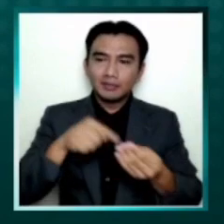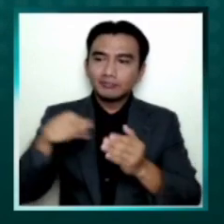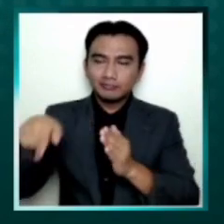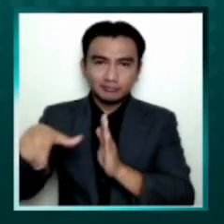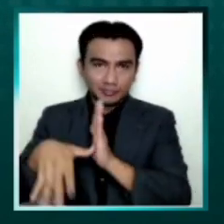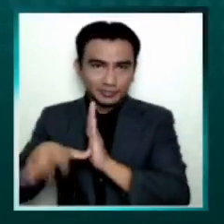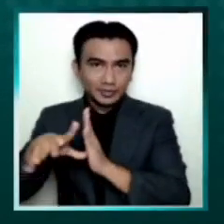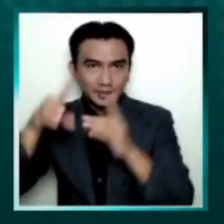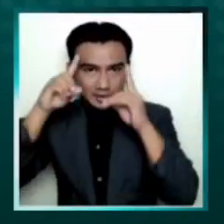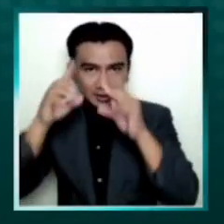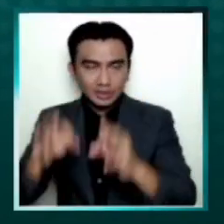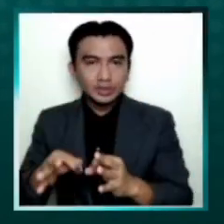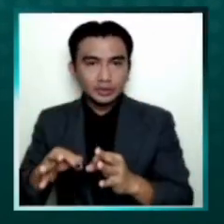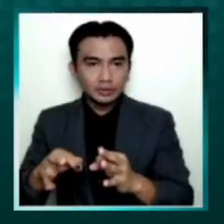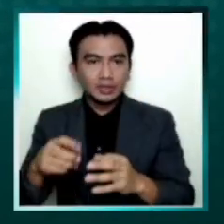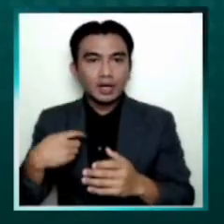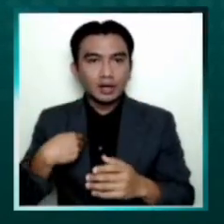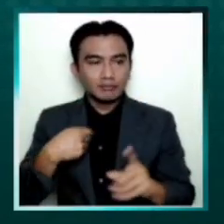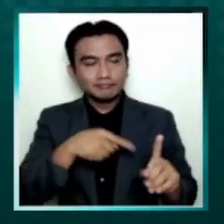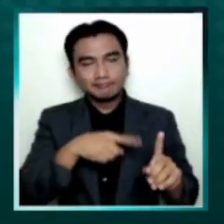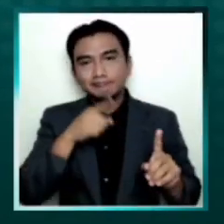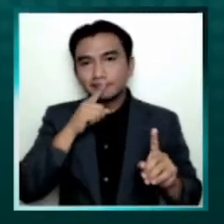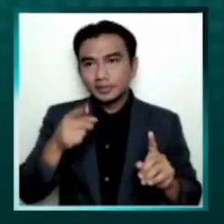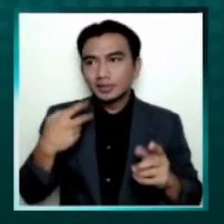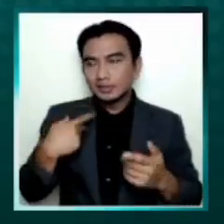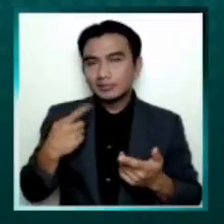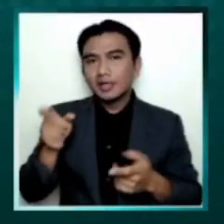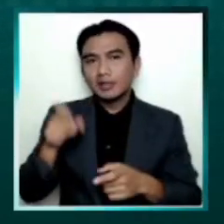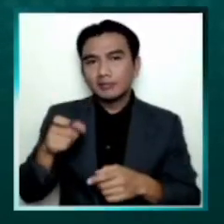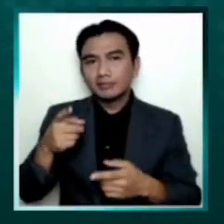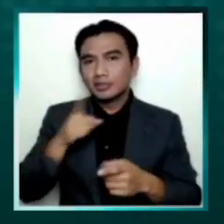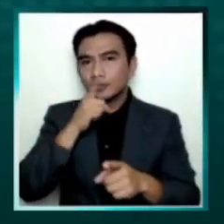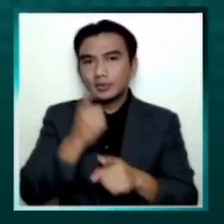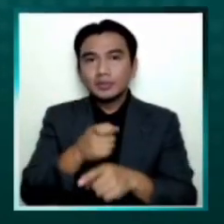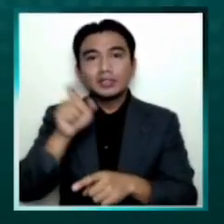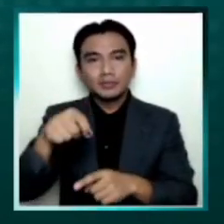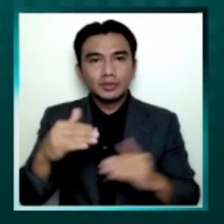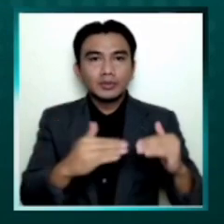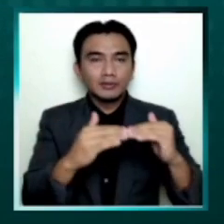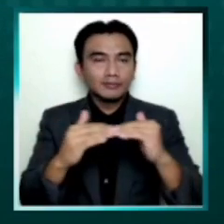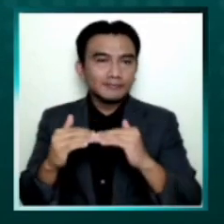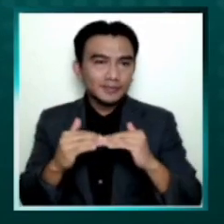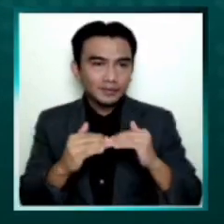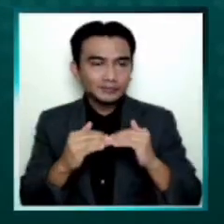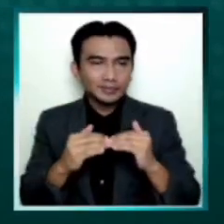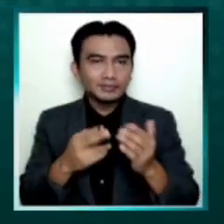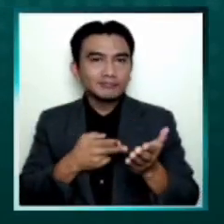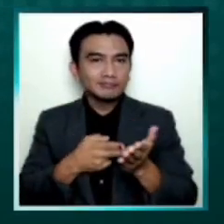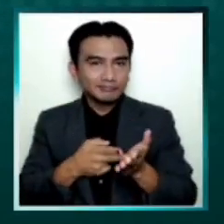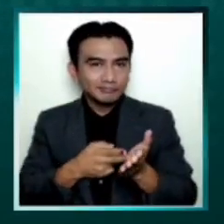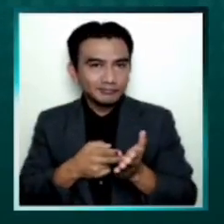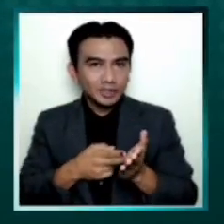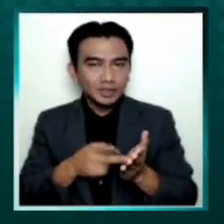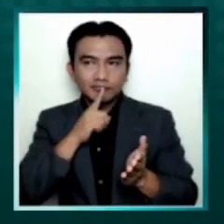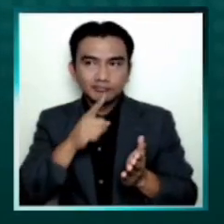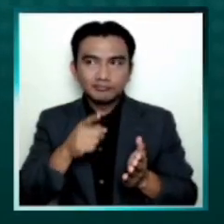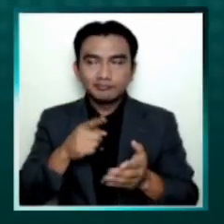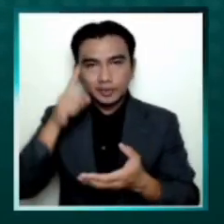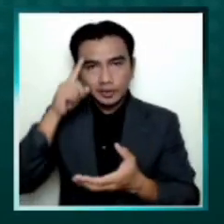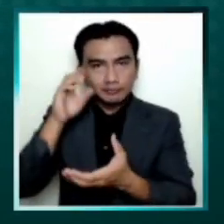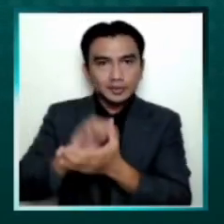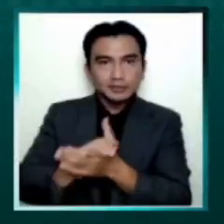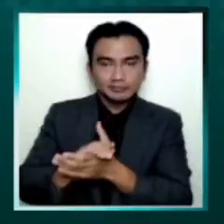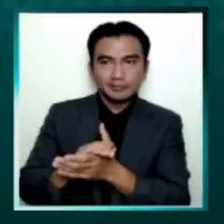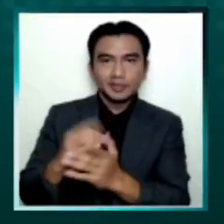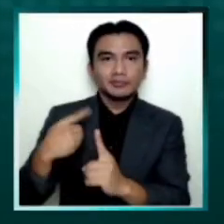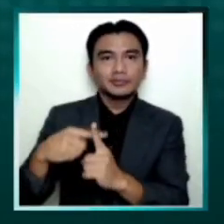ang COMELEC sa kanilang mandato na tiyaking patas, totoo at mapagkakatiwalaan ang eleksyon. Kabilang na ang pagbasura sa